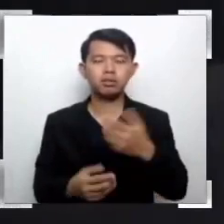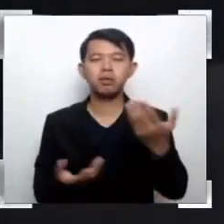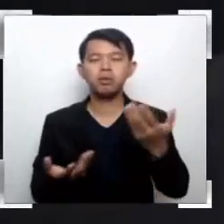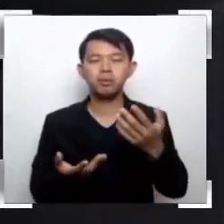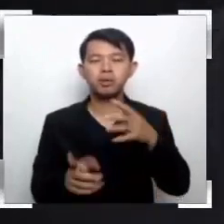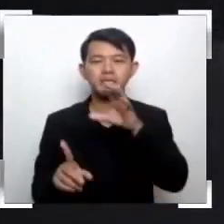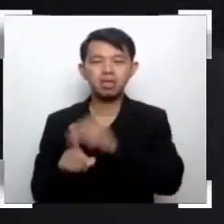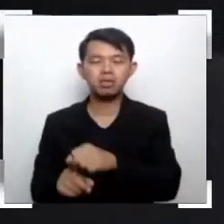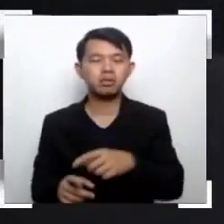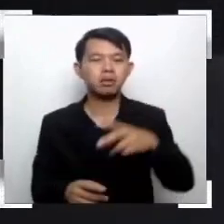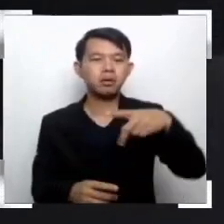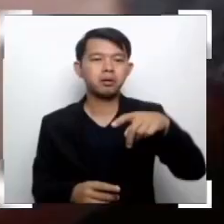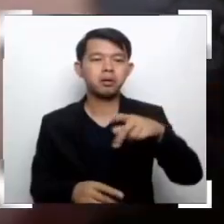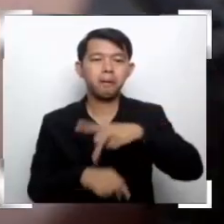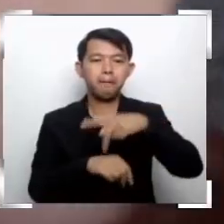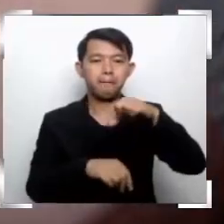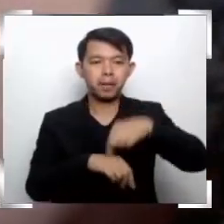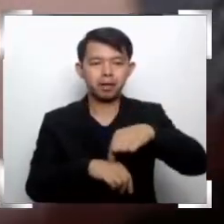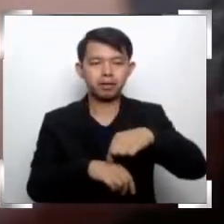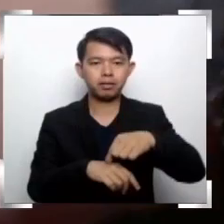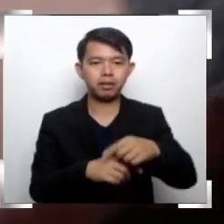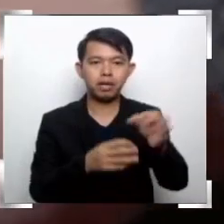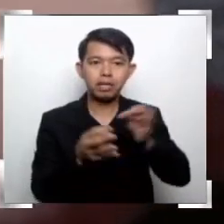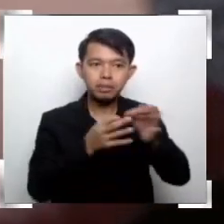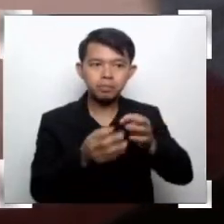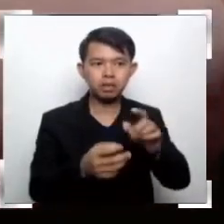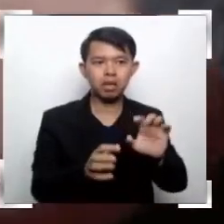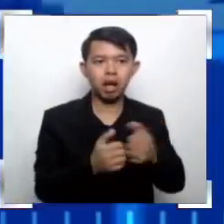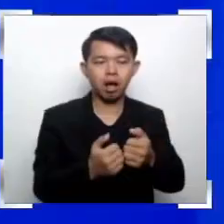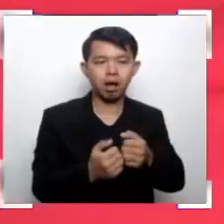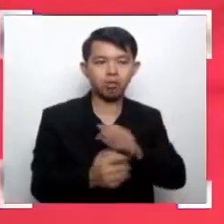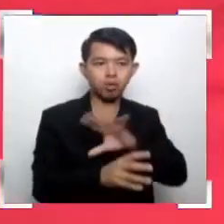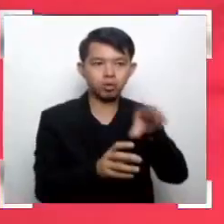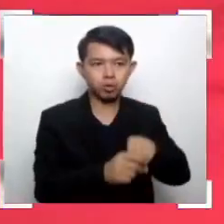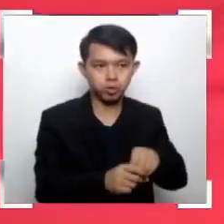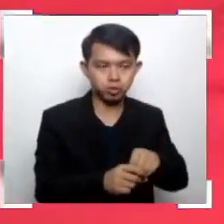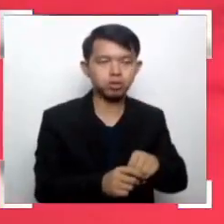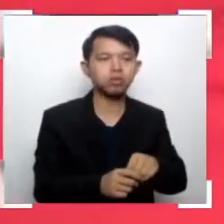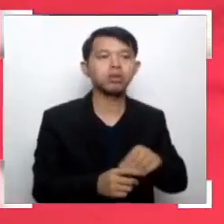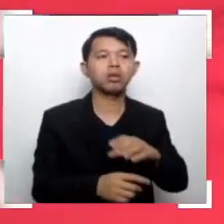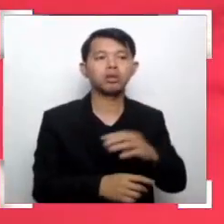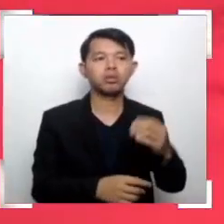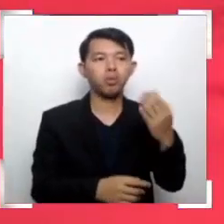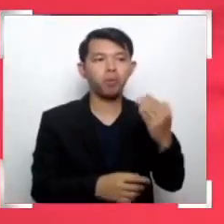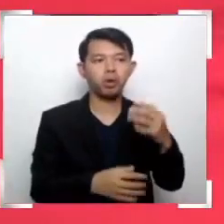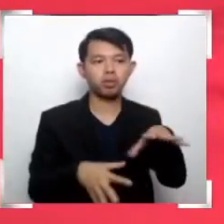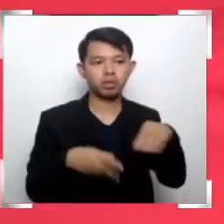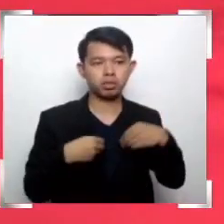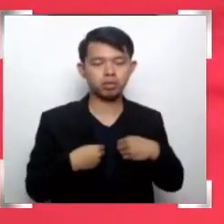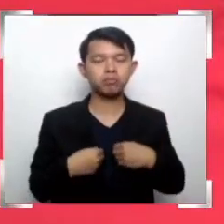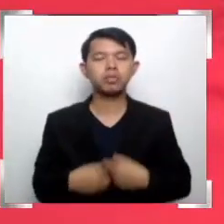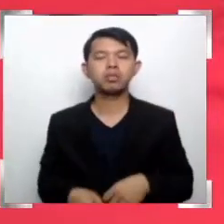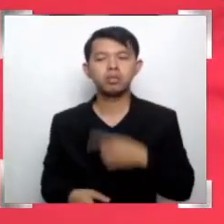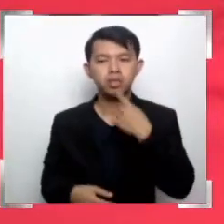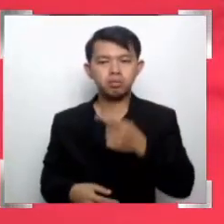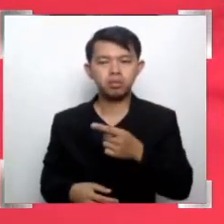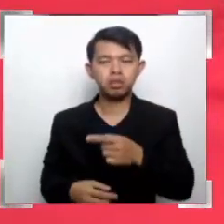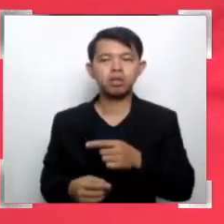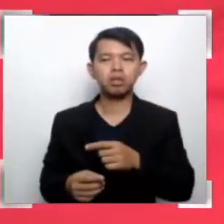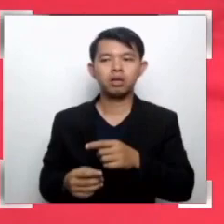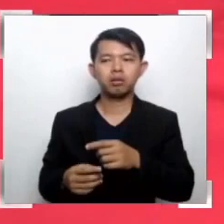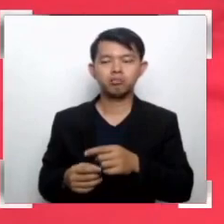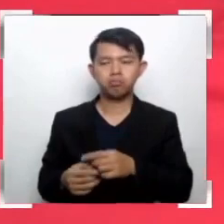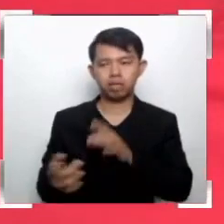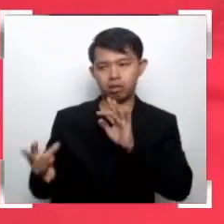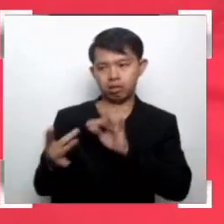niya sa amin kung paano siya na-recruit at kung bakit niya tinanggap ang trabaho. Mostly lumalapit sila through online, magkakumusta, may mga i-offer